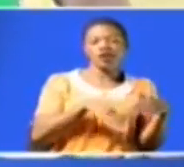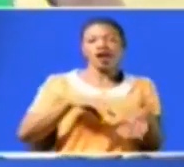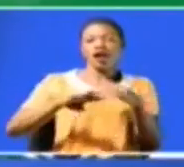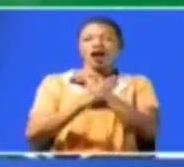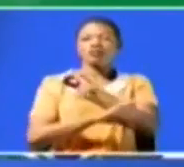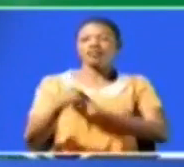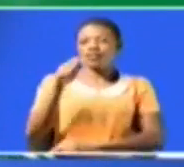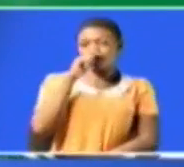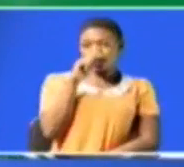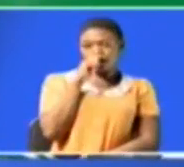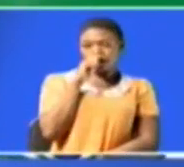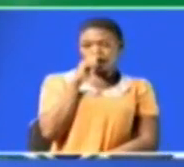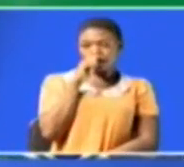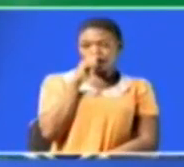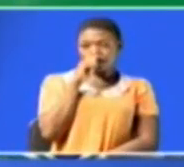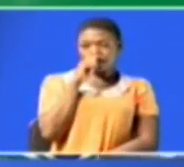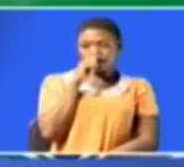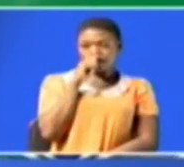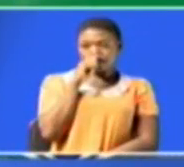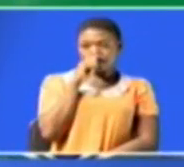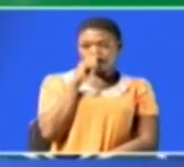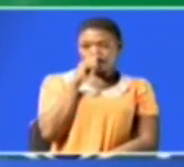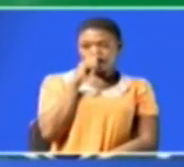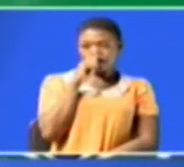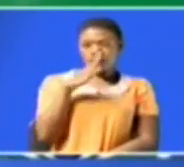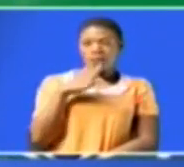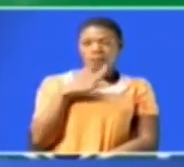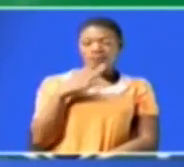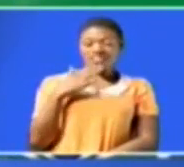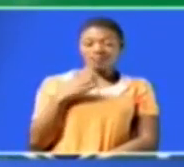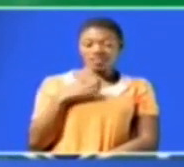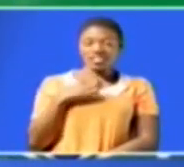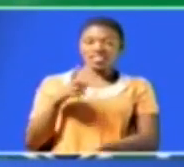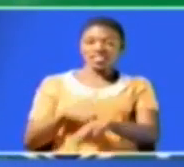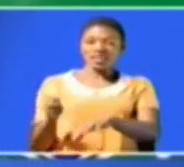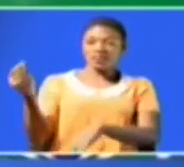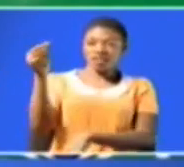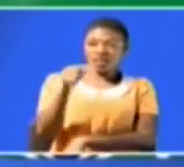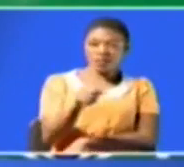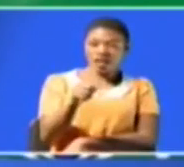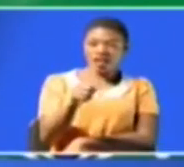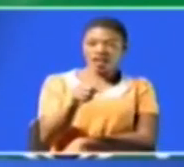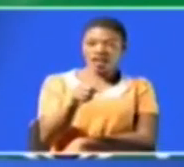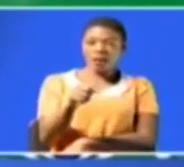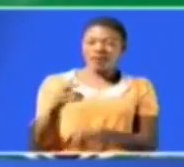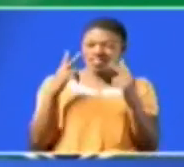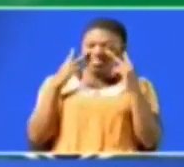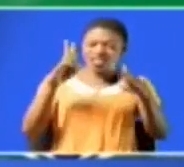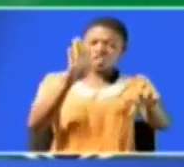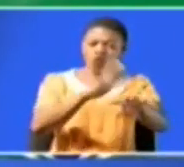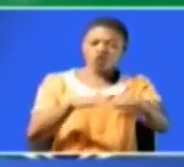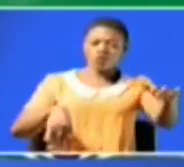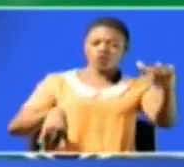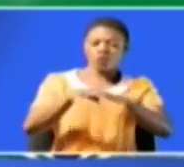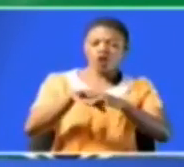Tanzania. My target is to score many goals because as I came here, I see play good football and I see good coaching.